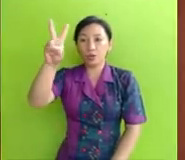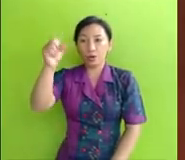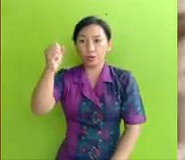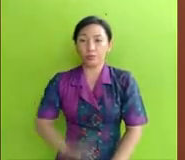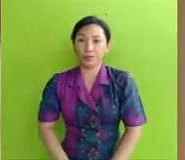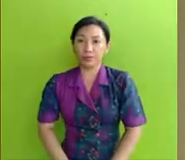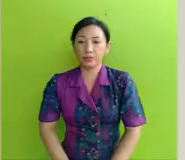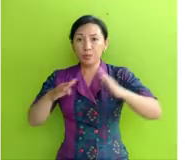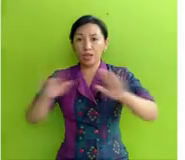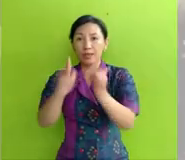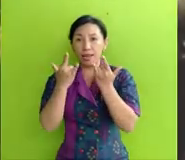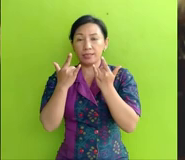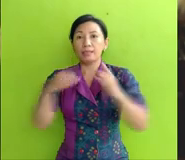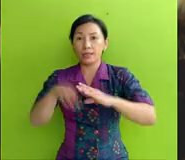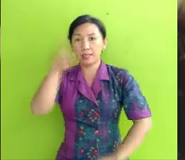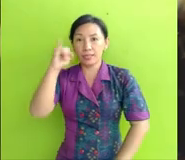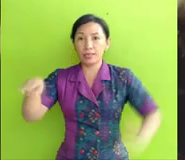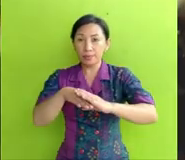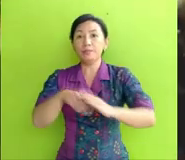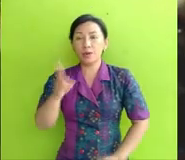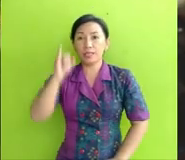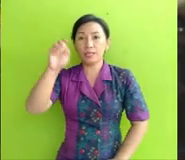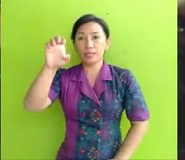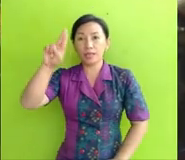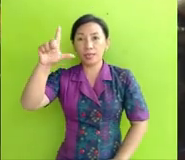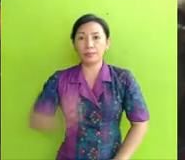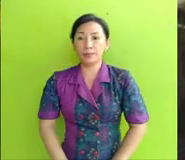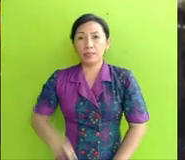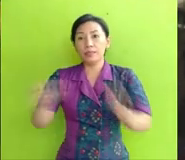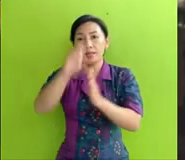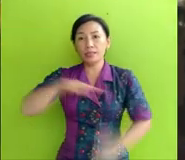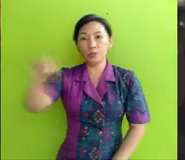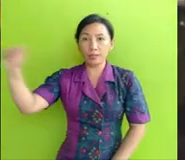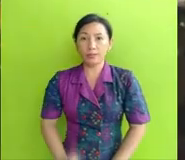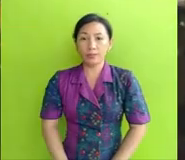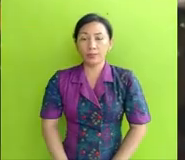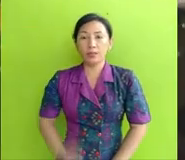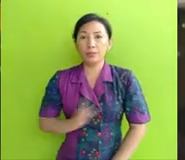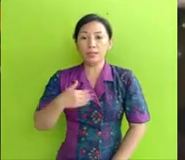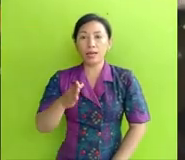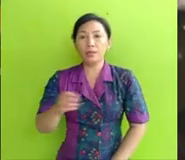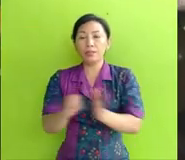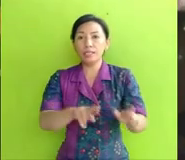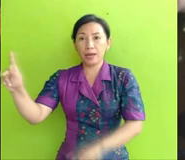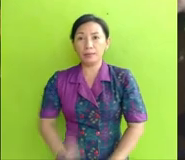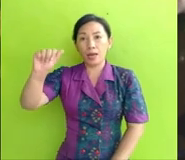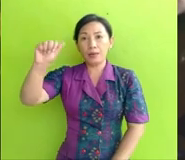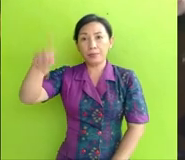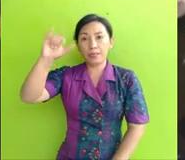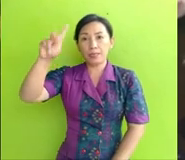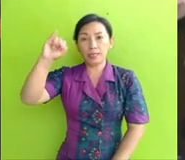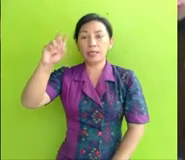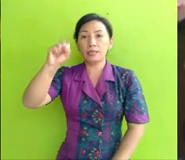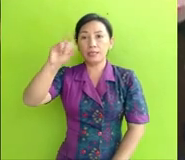DJU/SK/PS.00/12/2020. Dalam hal pengawasan internal secara keseluruhan untuk menunjang pelaksanaan zona integritas, kami